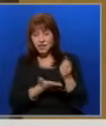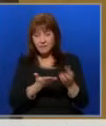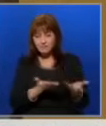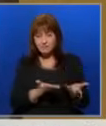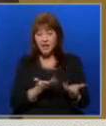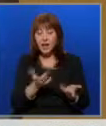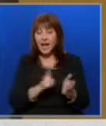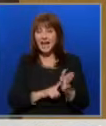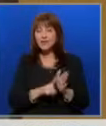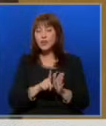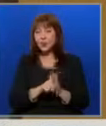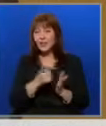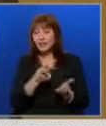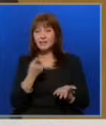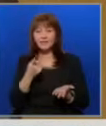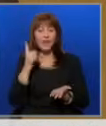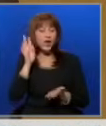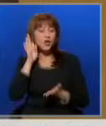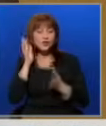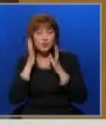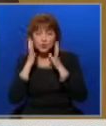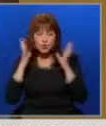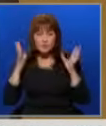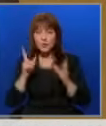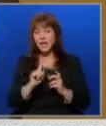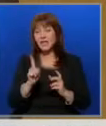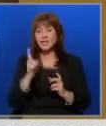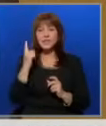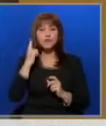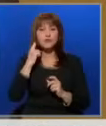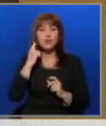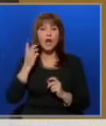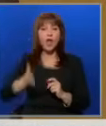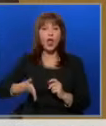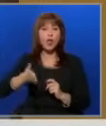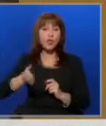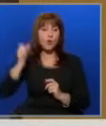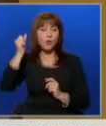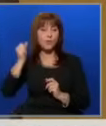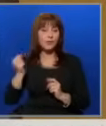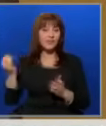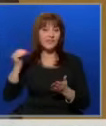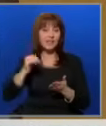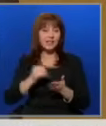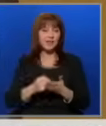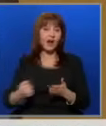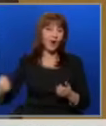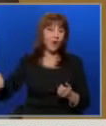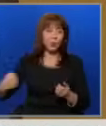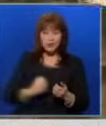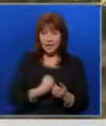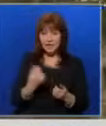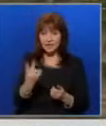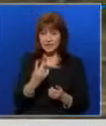в резултат на шума от машините, които са използвали, те не са чули локомотива, който е идвал. Блъснати са двамата